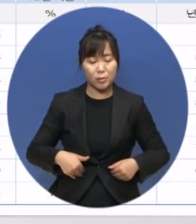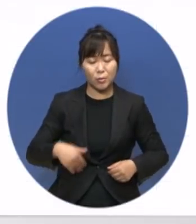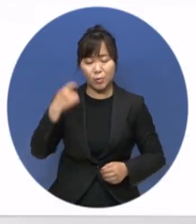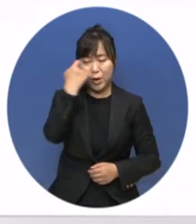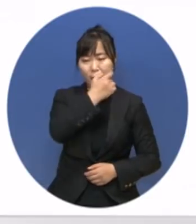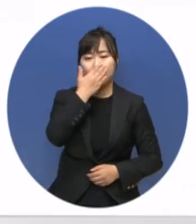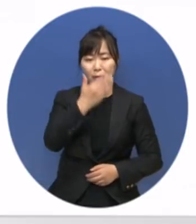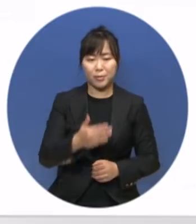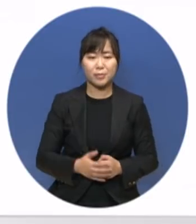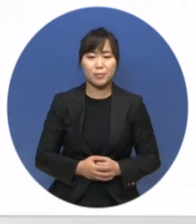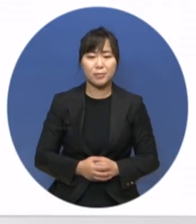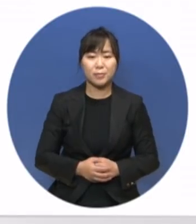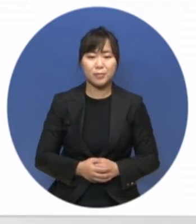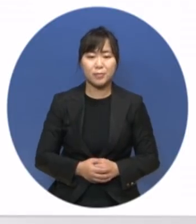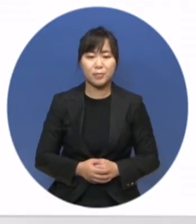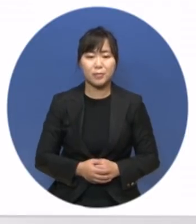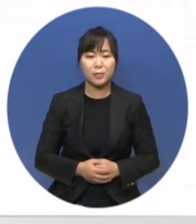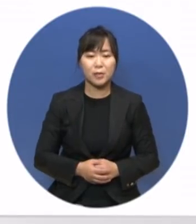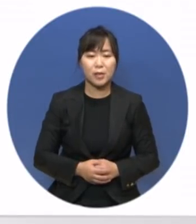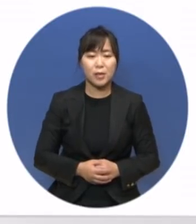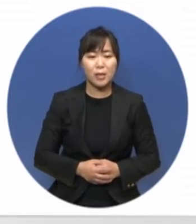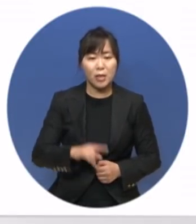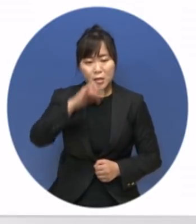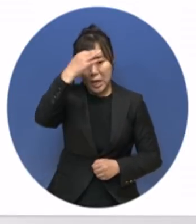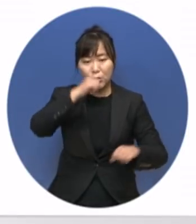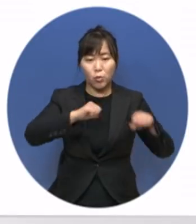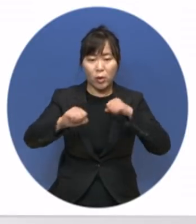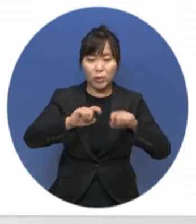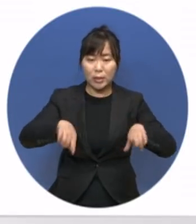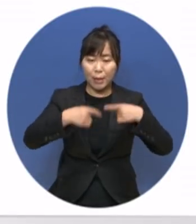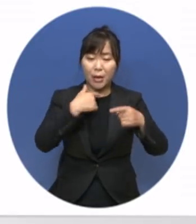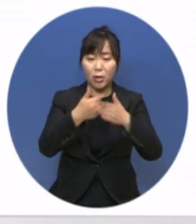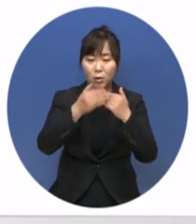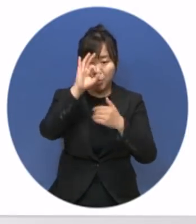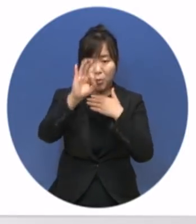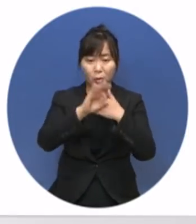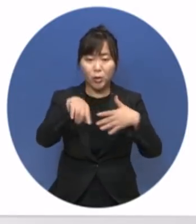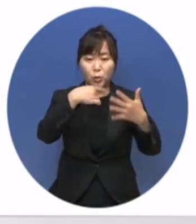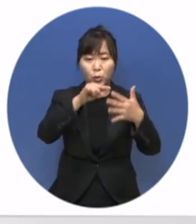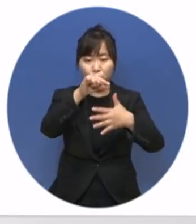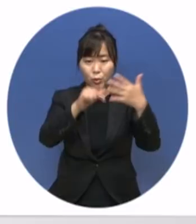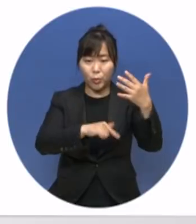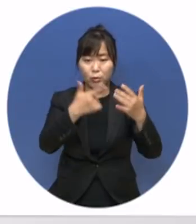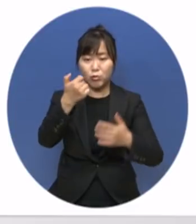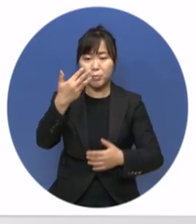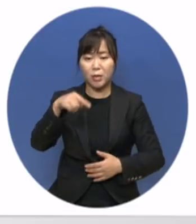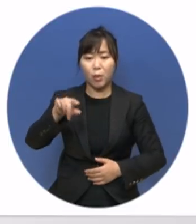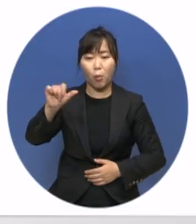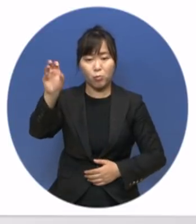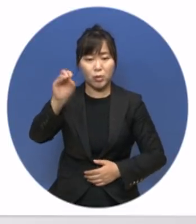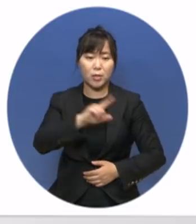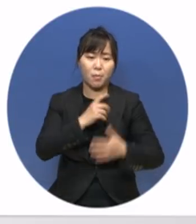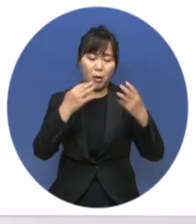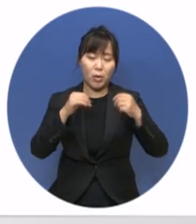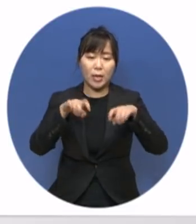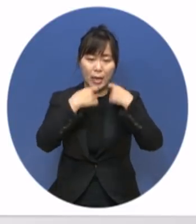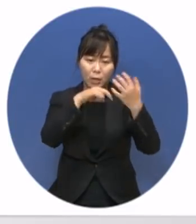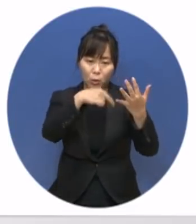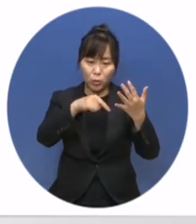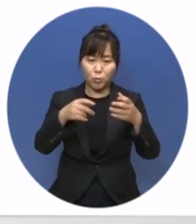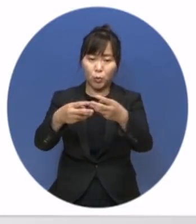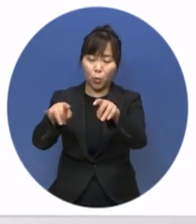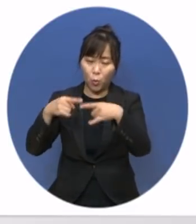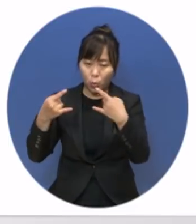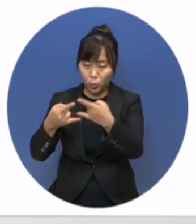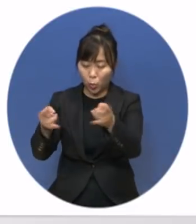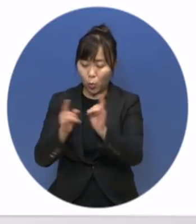나타납니다. 예술활동 참여 경로를 보면 교육 프로그램이 68.5%로 가장 많고 개인 교습, 동호회 활동 이런 순으로